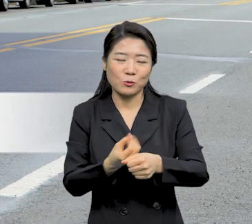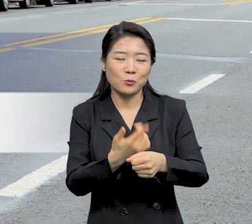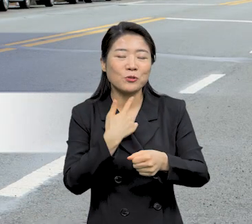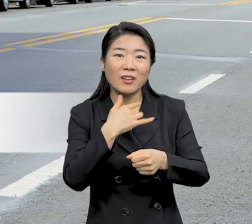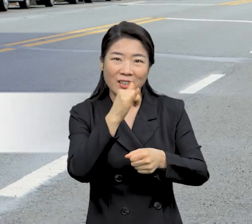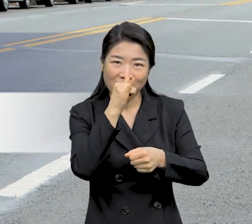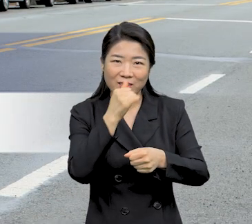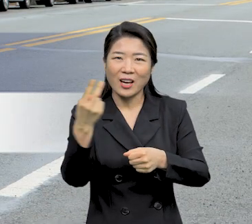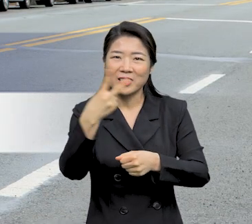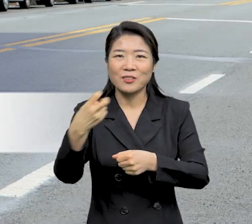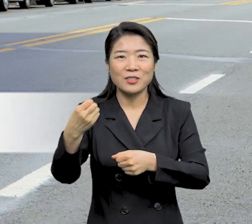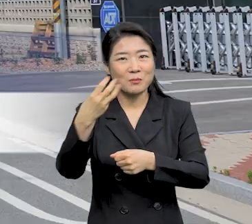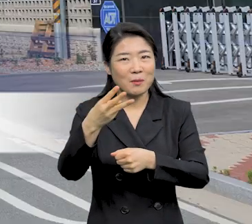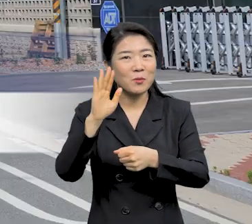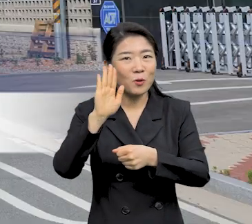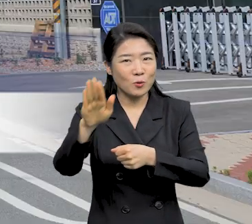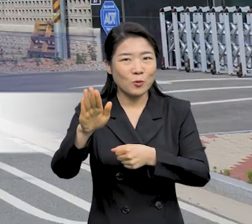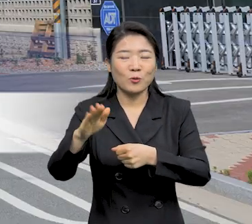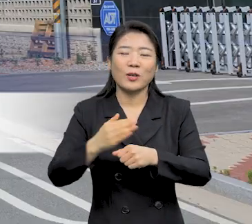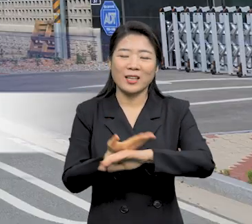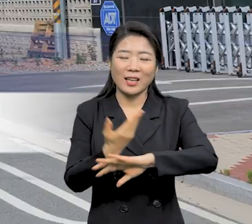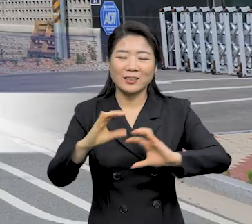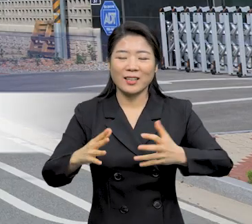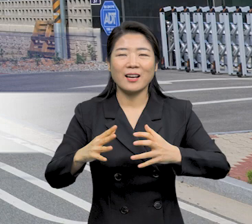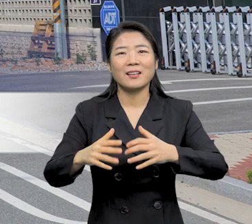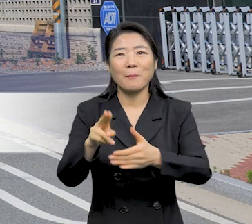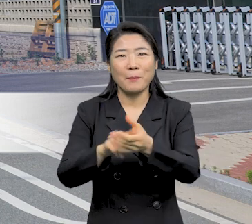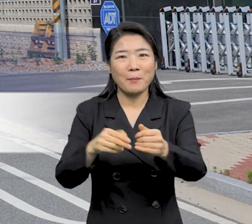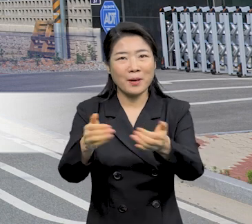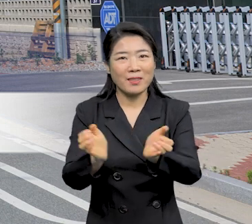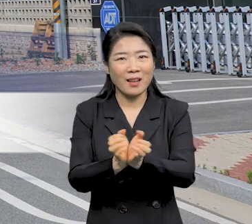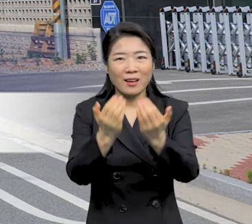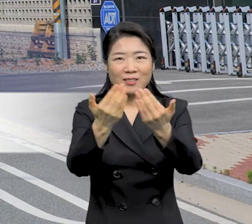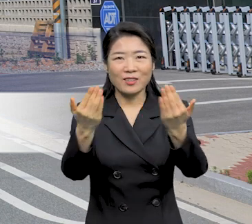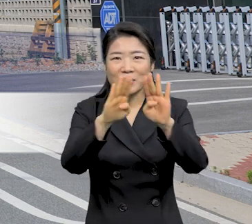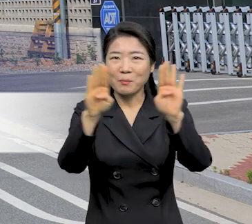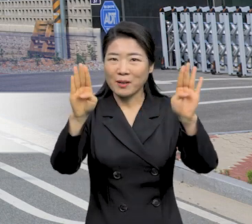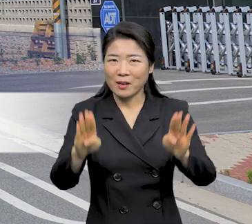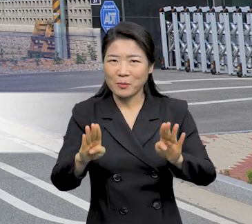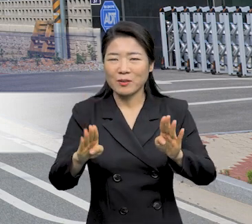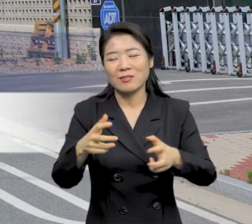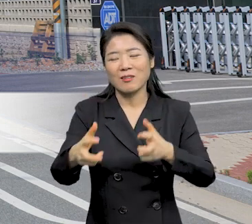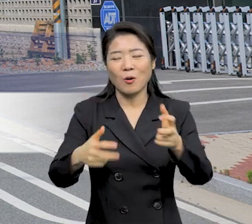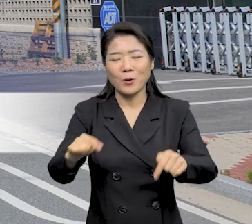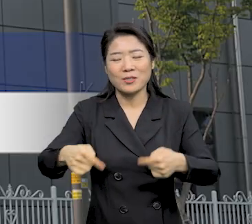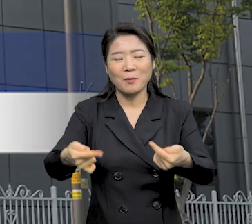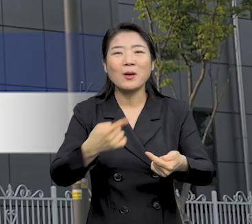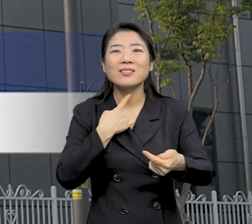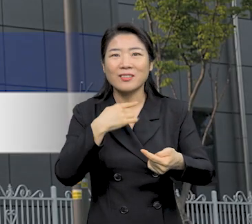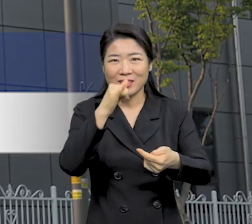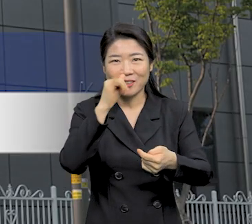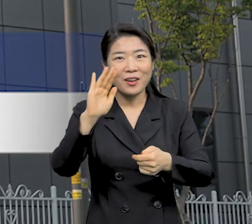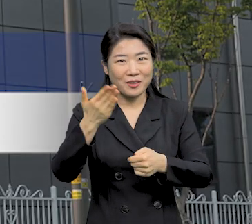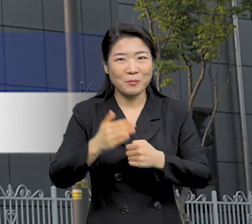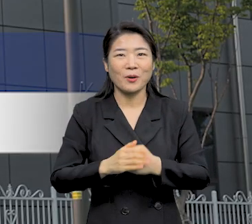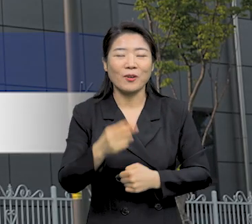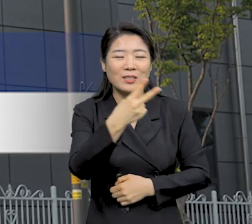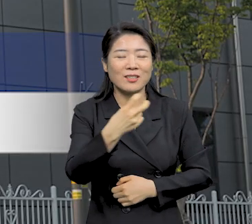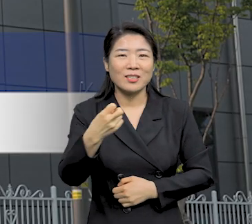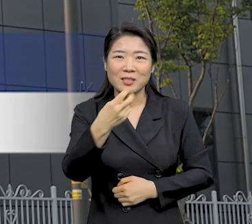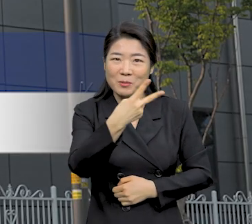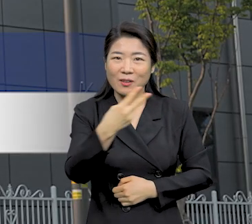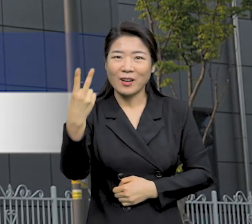도는 2023년 이후 해외시장 개척단 전시 박람회 등 수출 관련 사업에 참여 이력 있어야